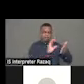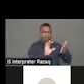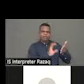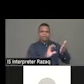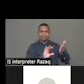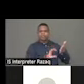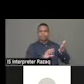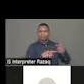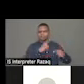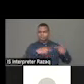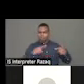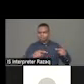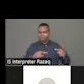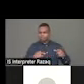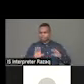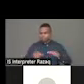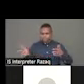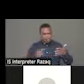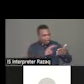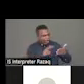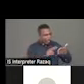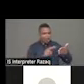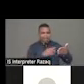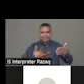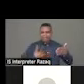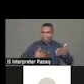hasi kubera ko harimo amasomo abakurura.